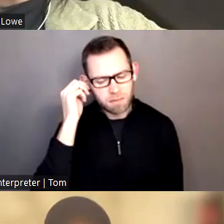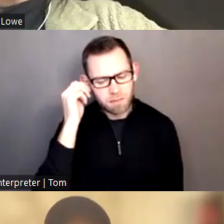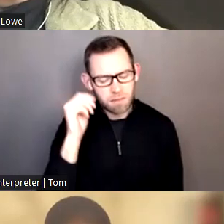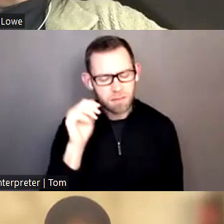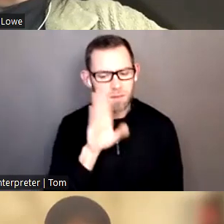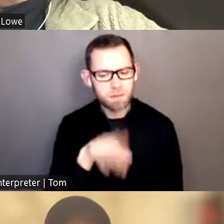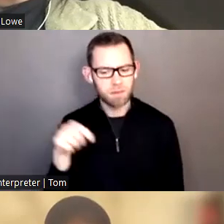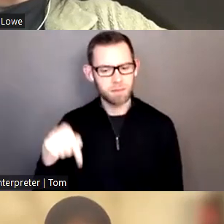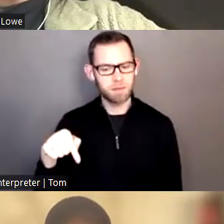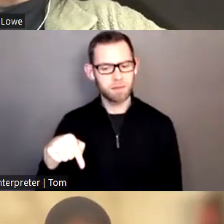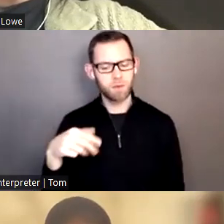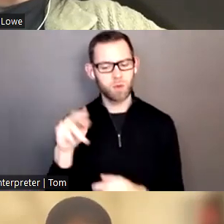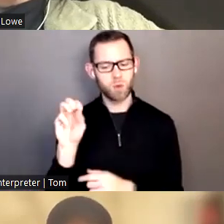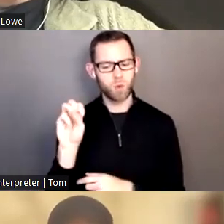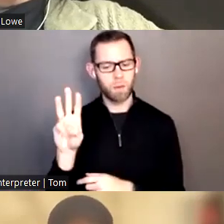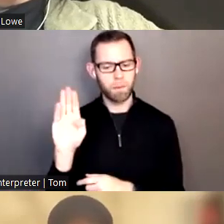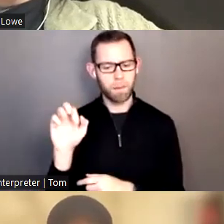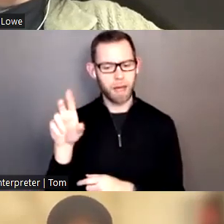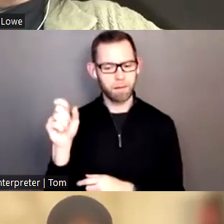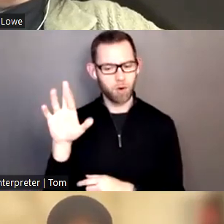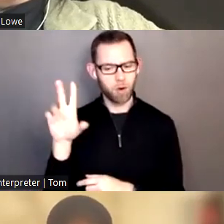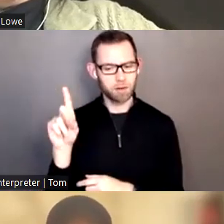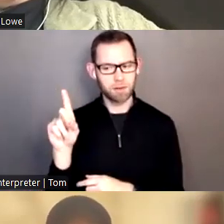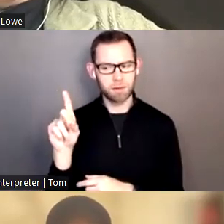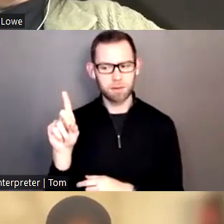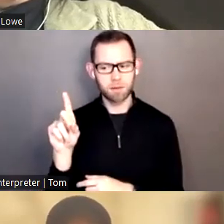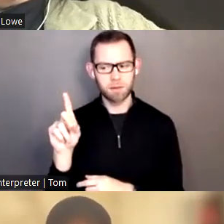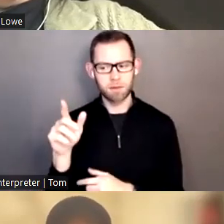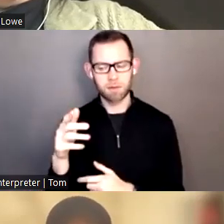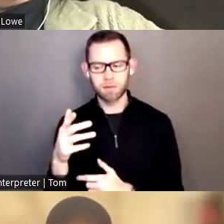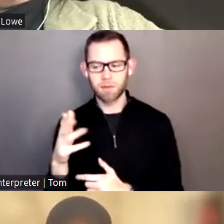moi je voulais parler de lui, c'est pas il y en a